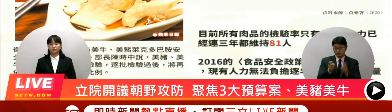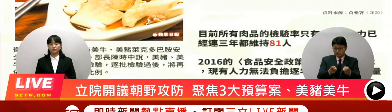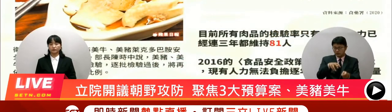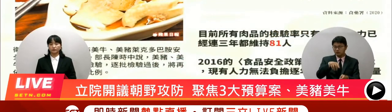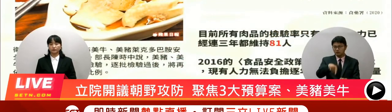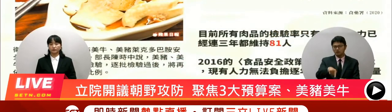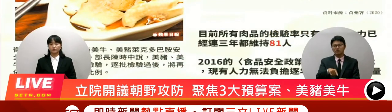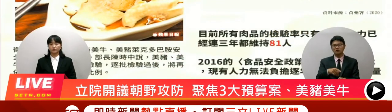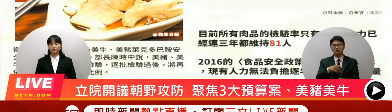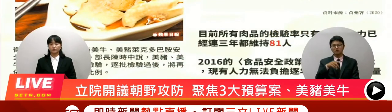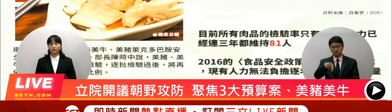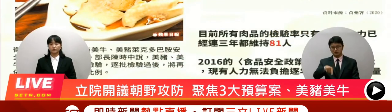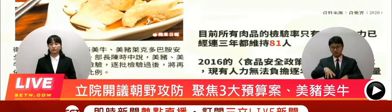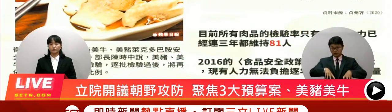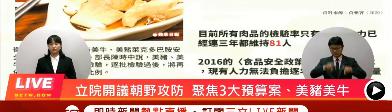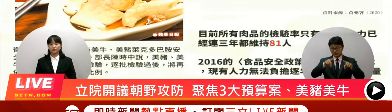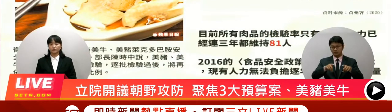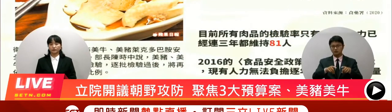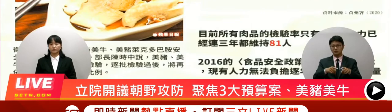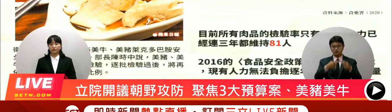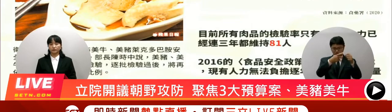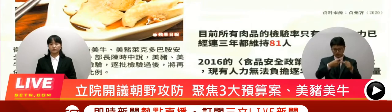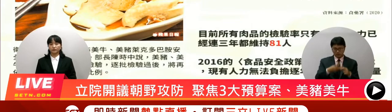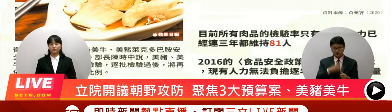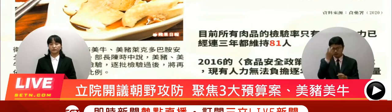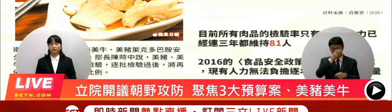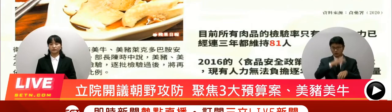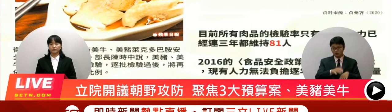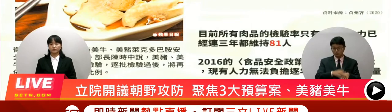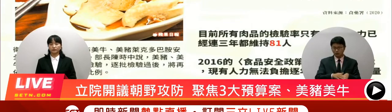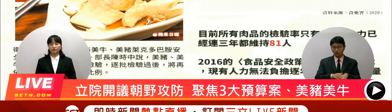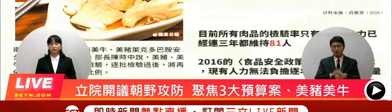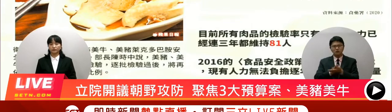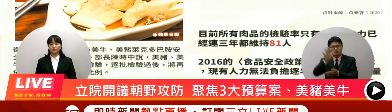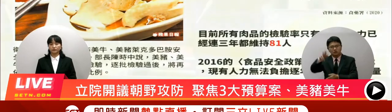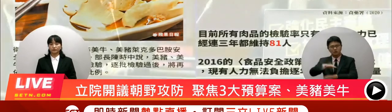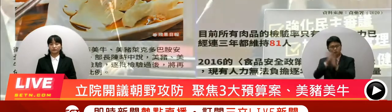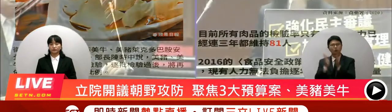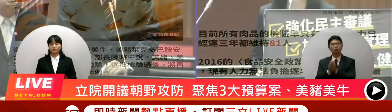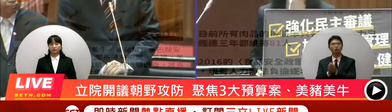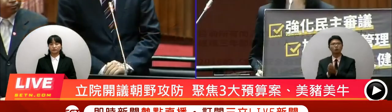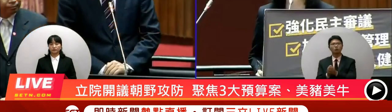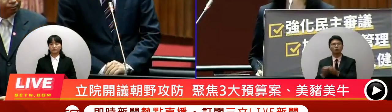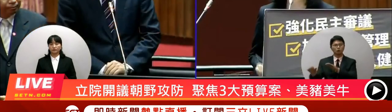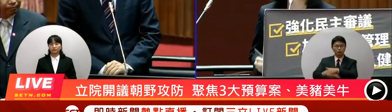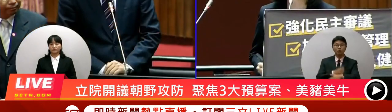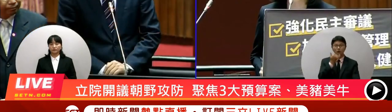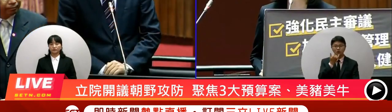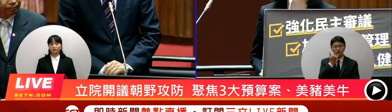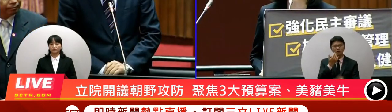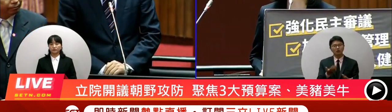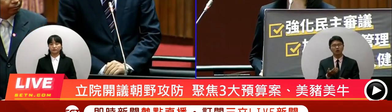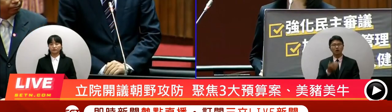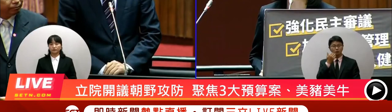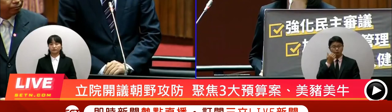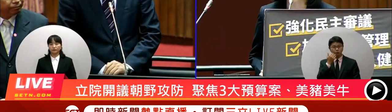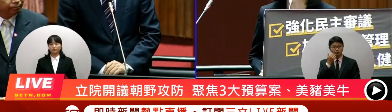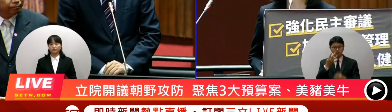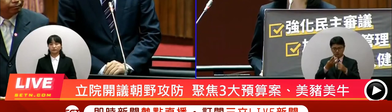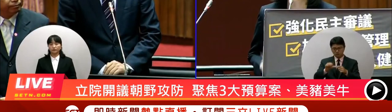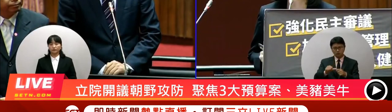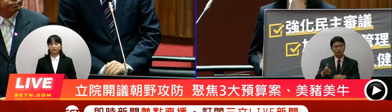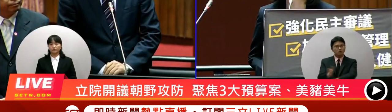三批，那之后都能够就能够针对这个已经检验过的直接的给予放行。那如果是不在前三批，而后续再加入的厂商，该如何做